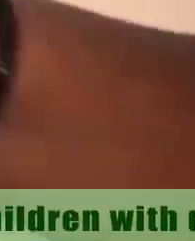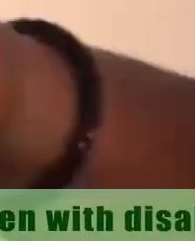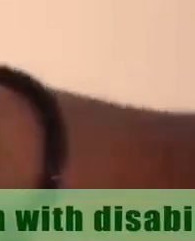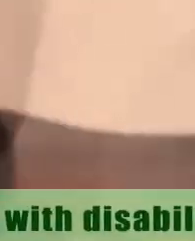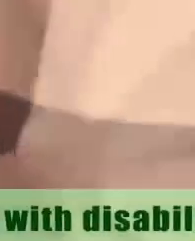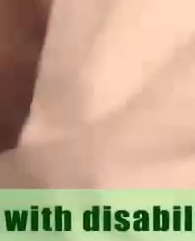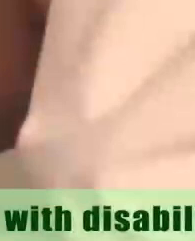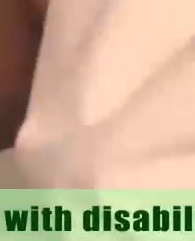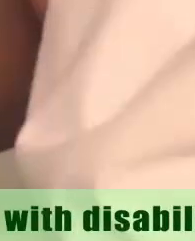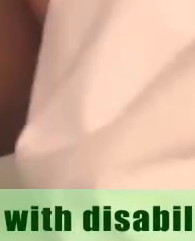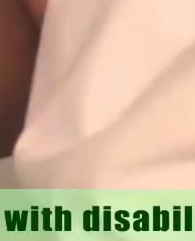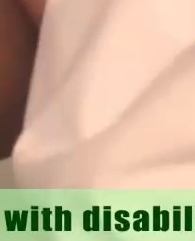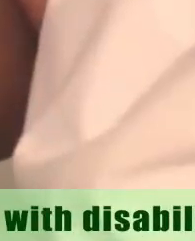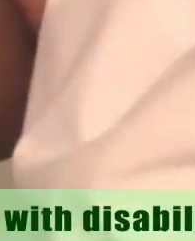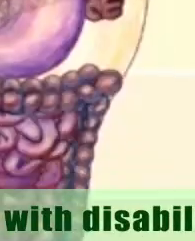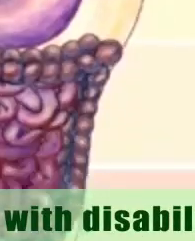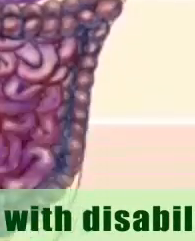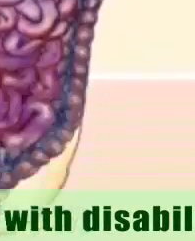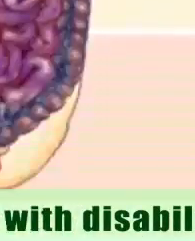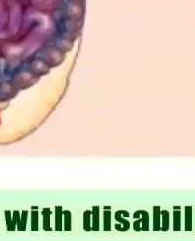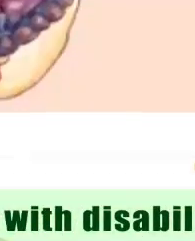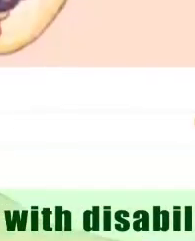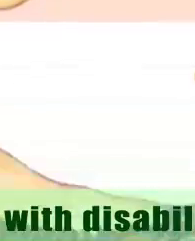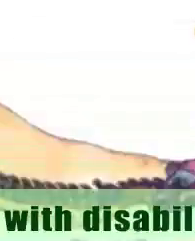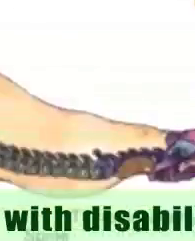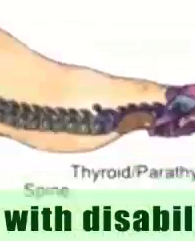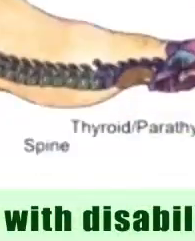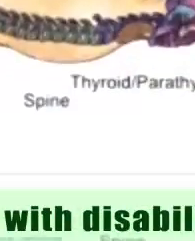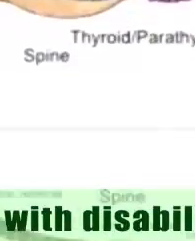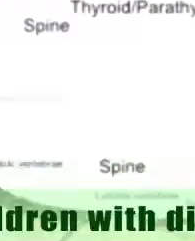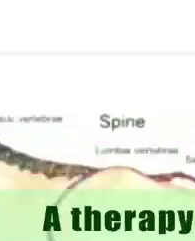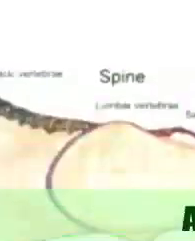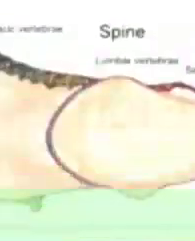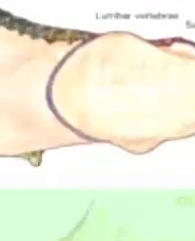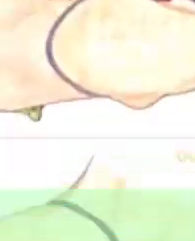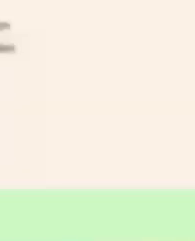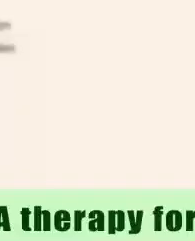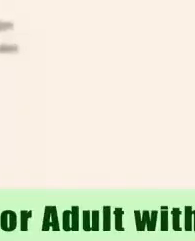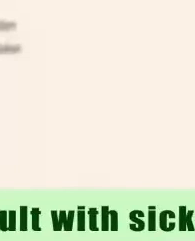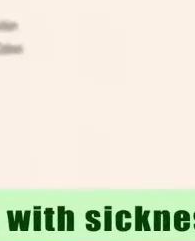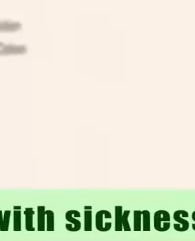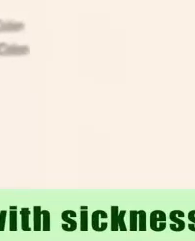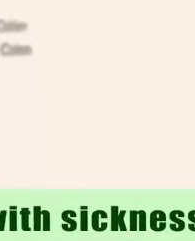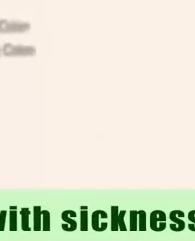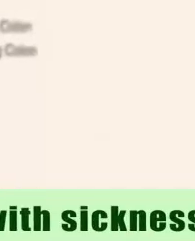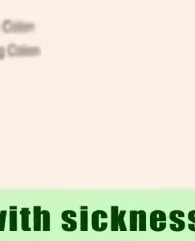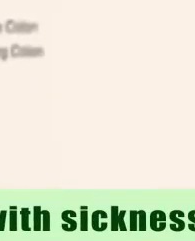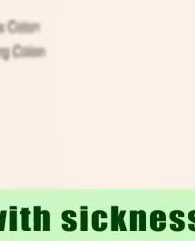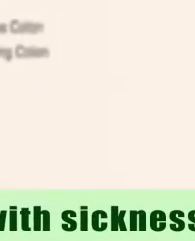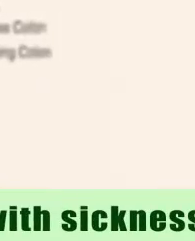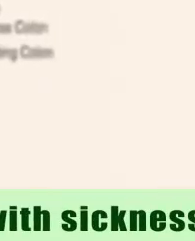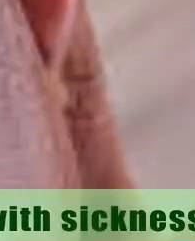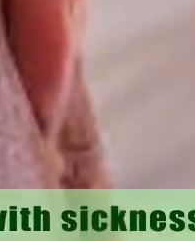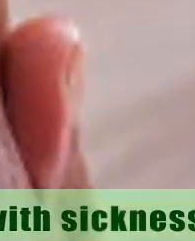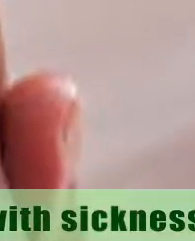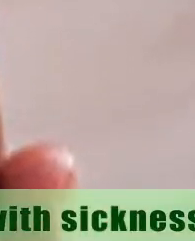ubumuga baramufasha mu gihe gituma ubiri ugasubira mu buryo ubu buhanga Genuine Reflexology Center yifuje ko tubusangira ngo